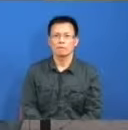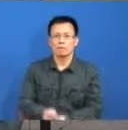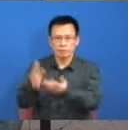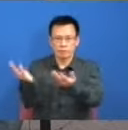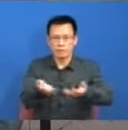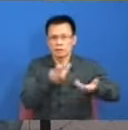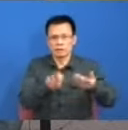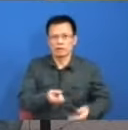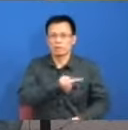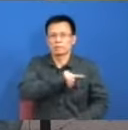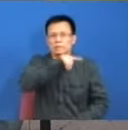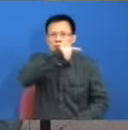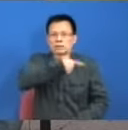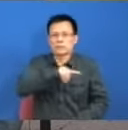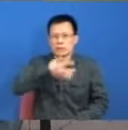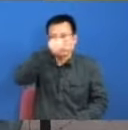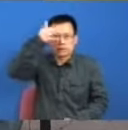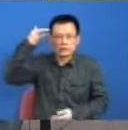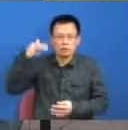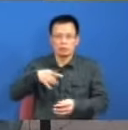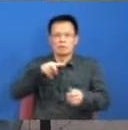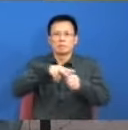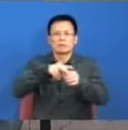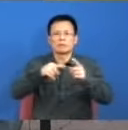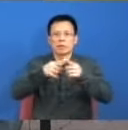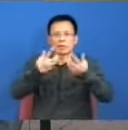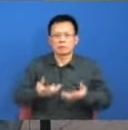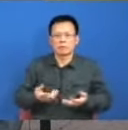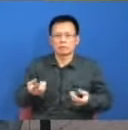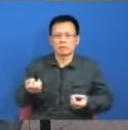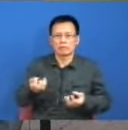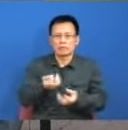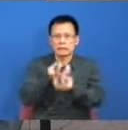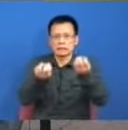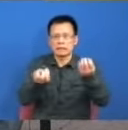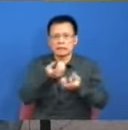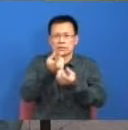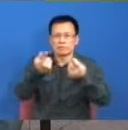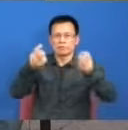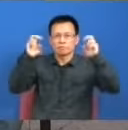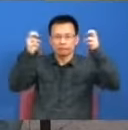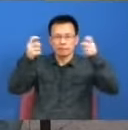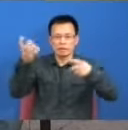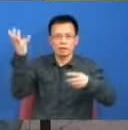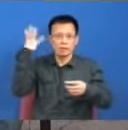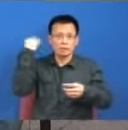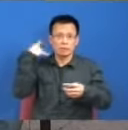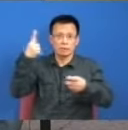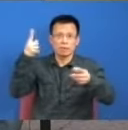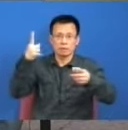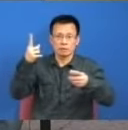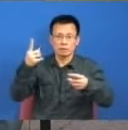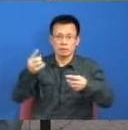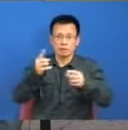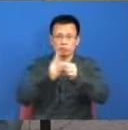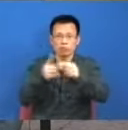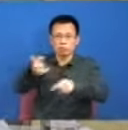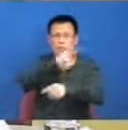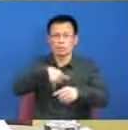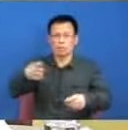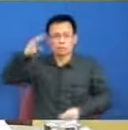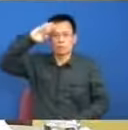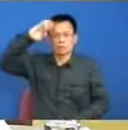歡迎大家嚟到禮拜一嘅熱浪逼人，今日真係一個好熱門嘅話題。喺尋日嘅晚上喺中環咧就發生咗，係警方